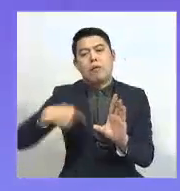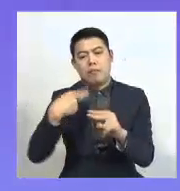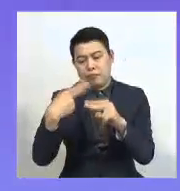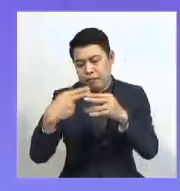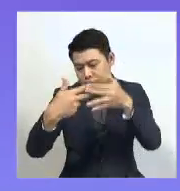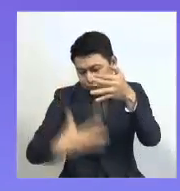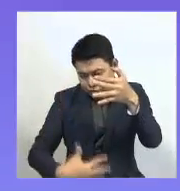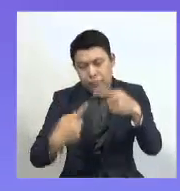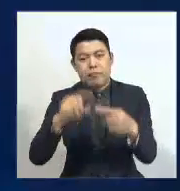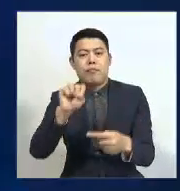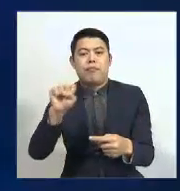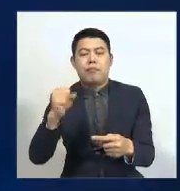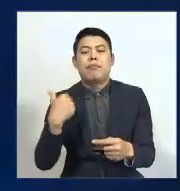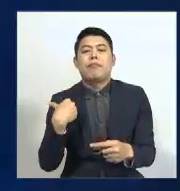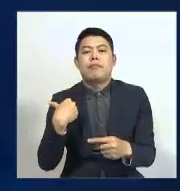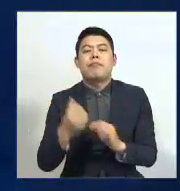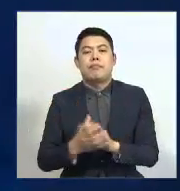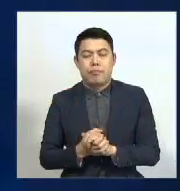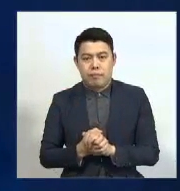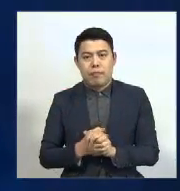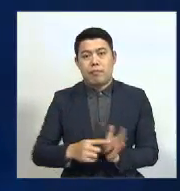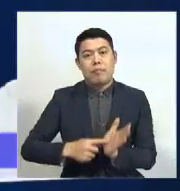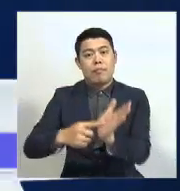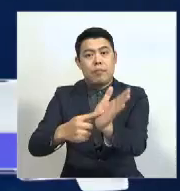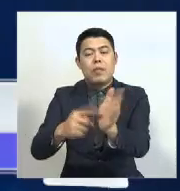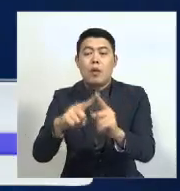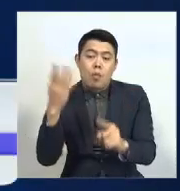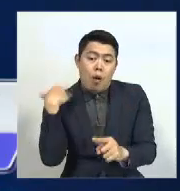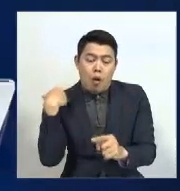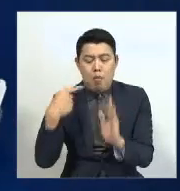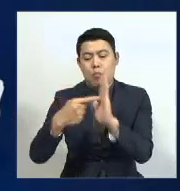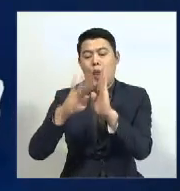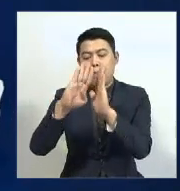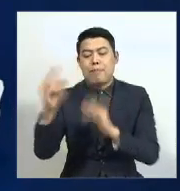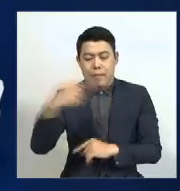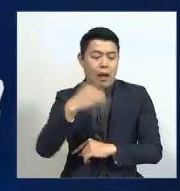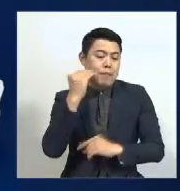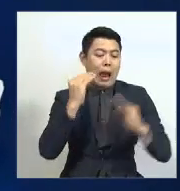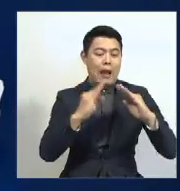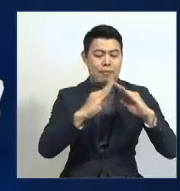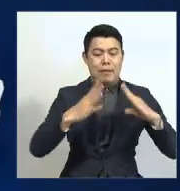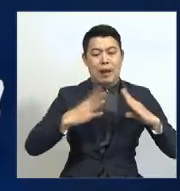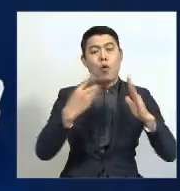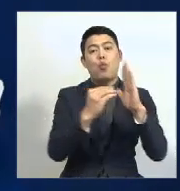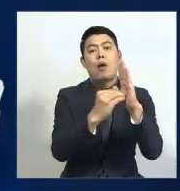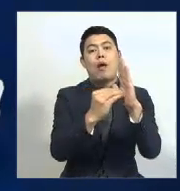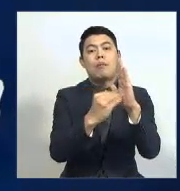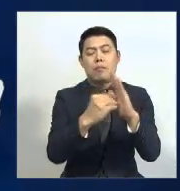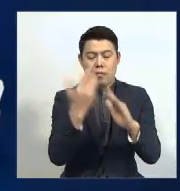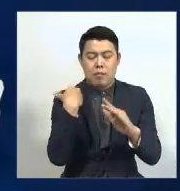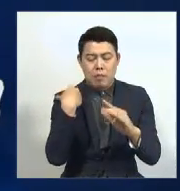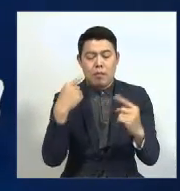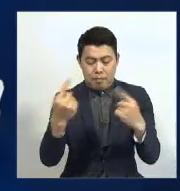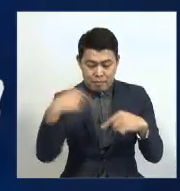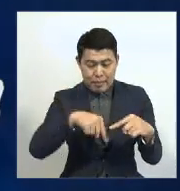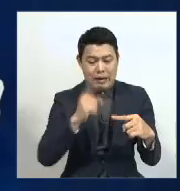ค่ะ จะฟังได้ว่าผู้ถูกร้องเดินทางกลับจากจังหวัดบุรีรัมย์มายังบ้านพักที่กรุงเทพมหานครในวันดังกล่าวจ